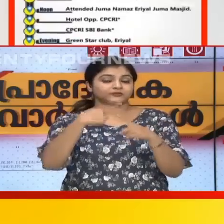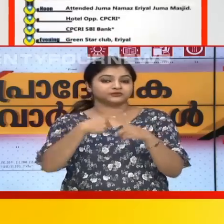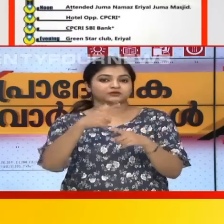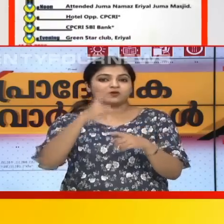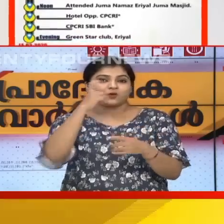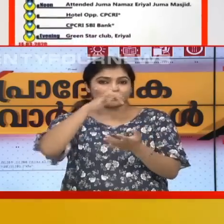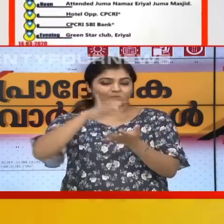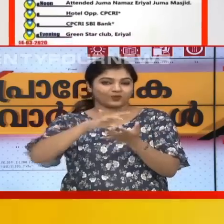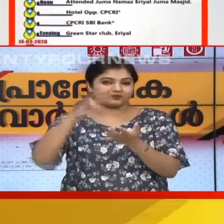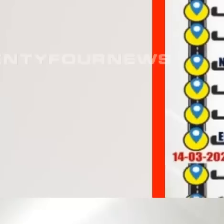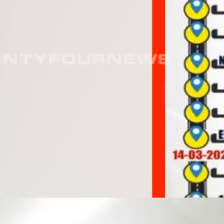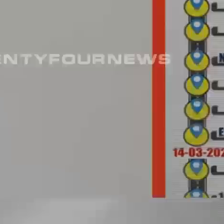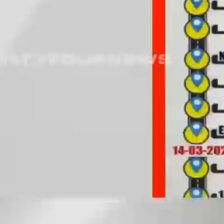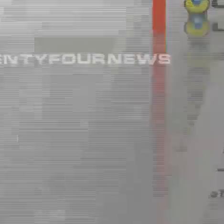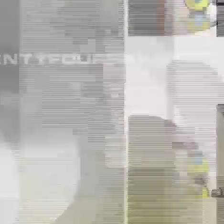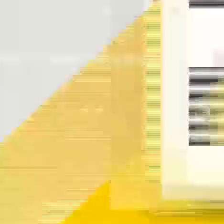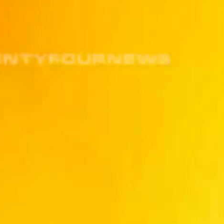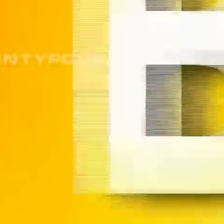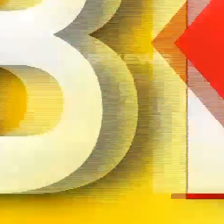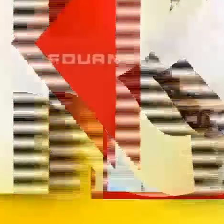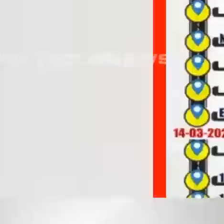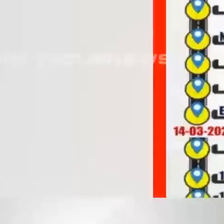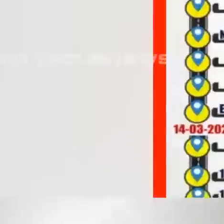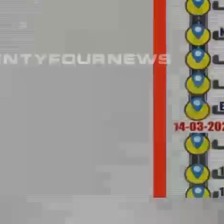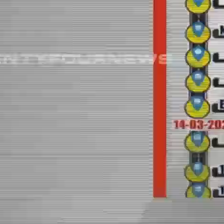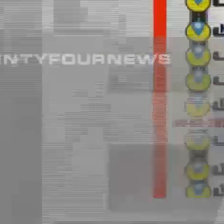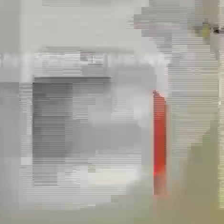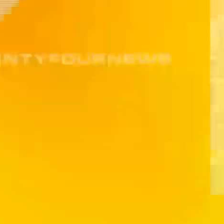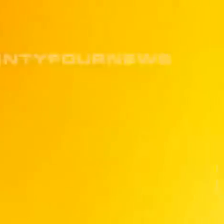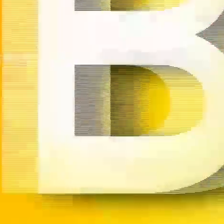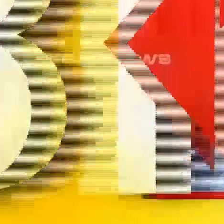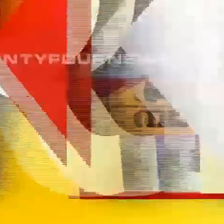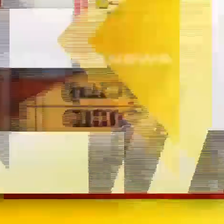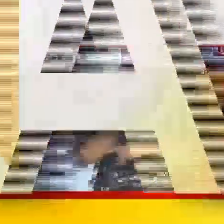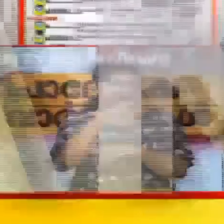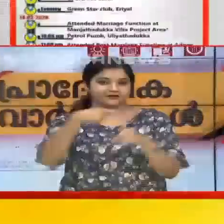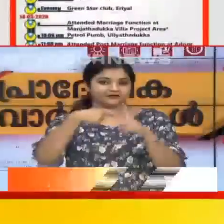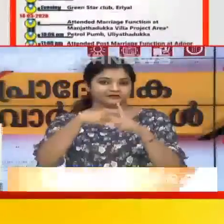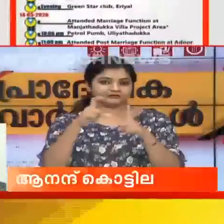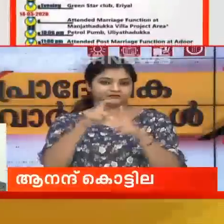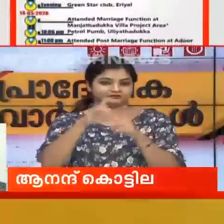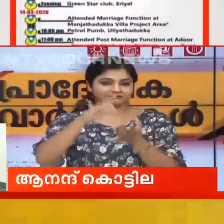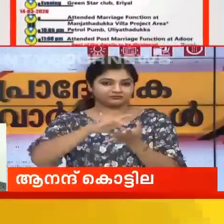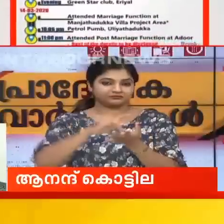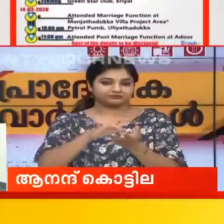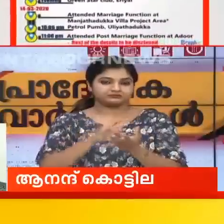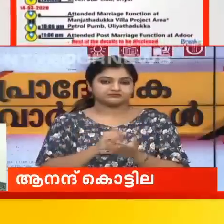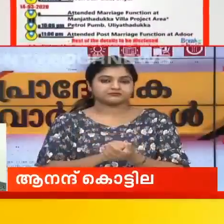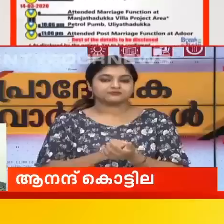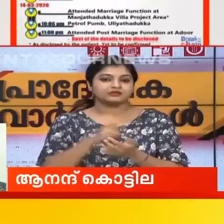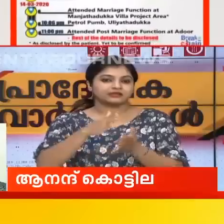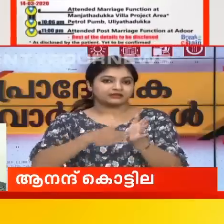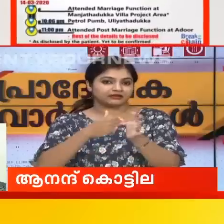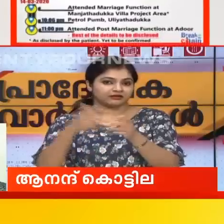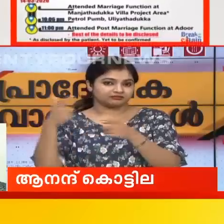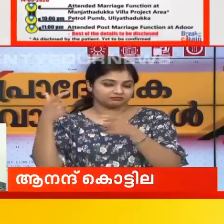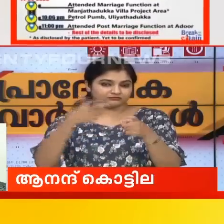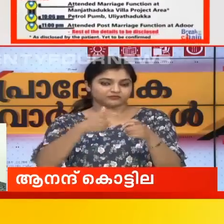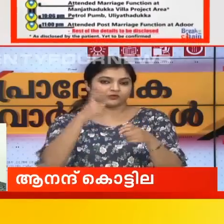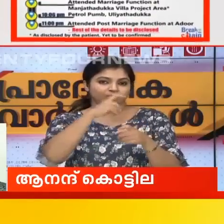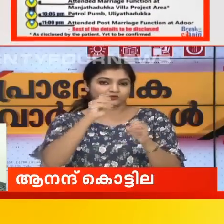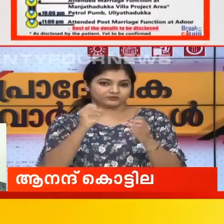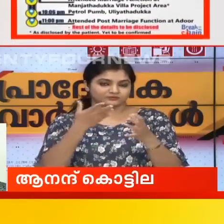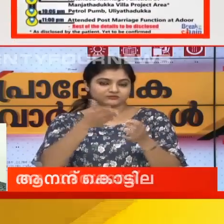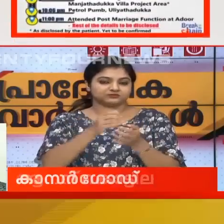പരിസരങ്ങളിൽ ഇയാൾ സഞ്ചരിച്ചിട്ടുണ്ട്. 12-ാം തീയതി രാവിലെയാണ് ഇയാൾ കാസർഗോഡെ കോഴിക്കോട് നിന്നും ട്രെയിൻ മാർഗം യാത്ര തിരിക്കുന്നത്. മാവേലി